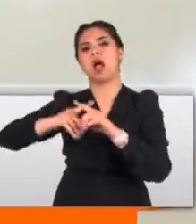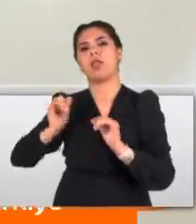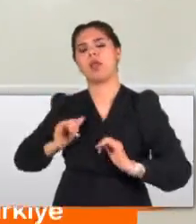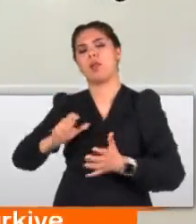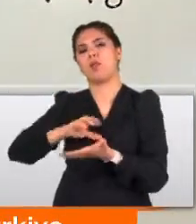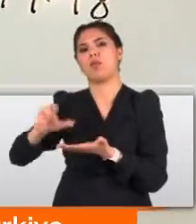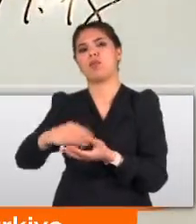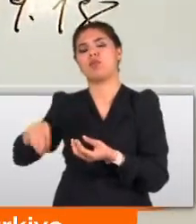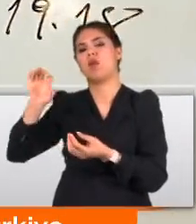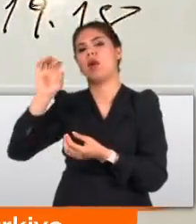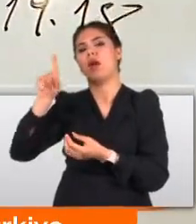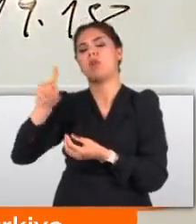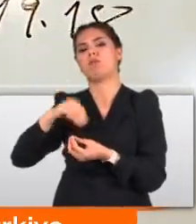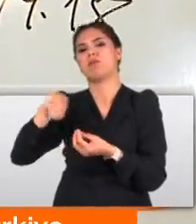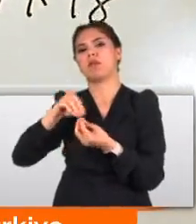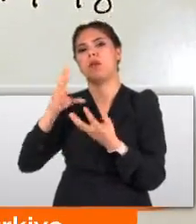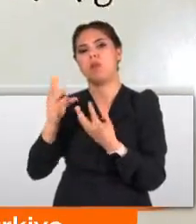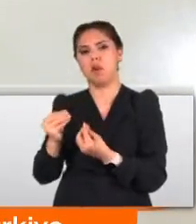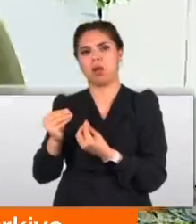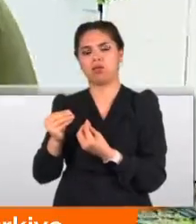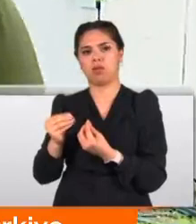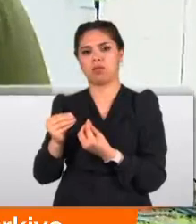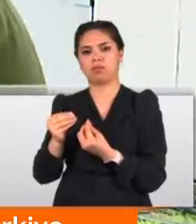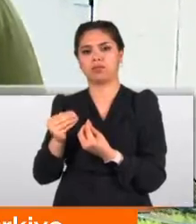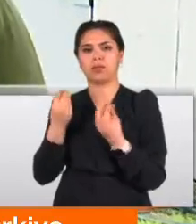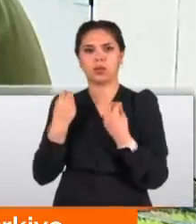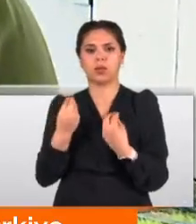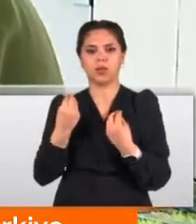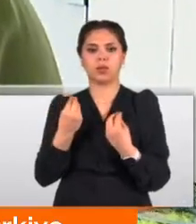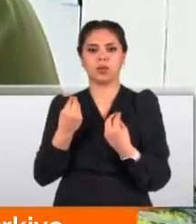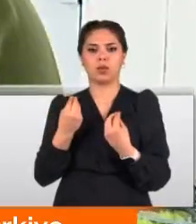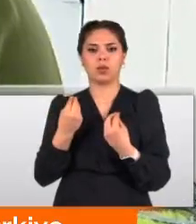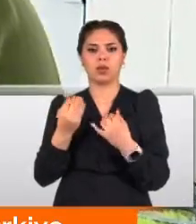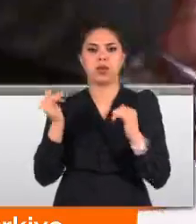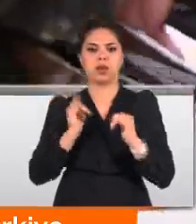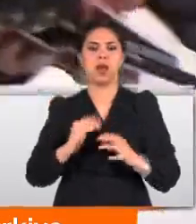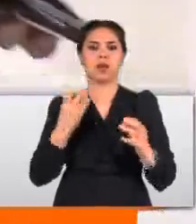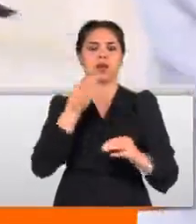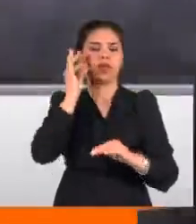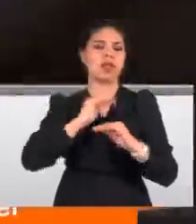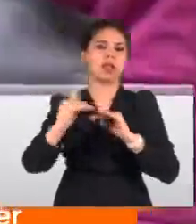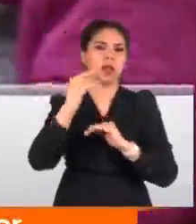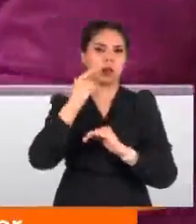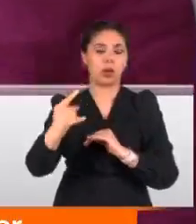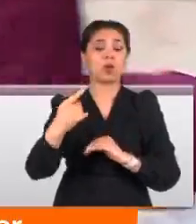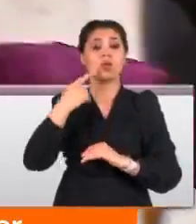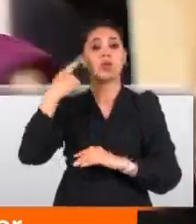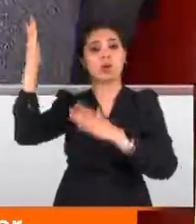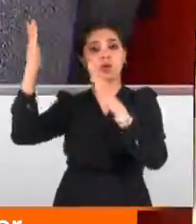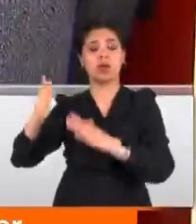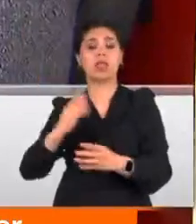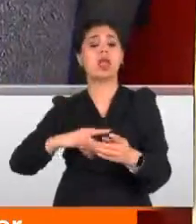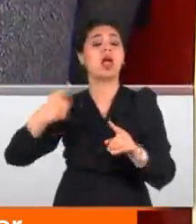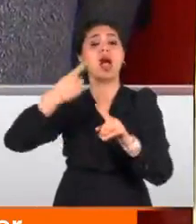söz konusu. Ocak ayında 15 puanlık refah payı gelmişti. Güzel, yani insanlar biraz daha rahatlayacak yani. Cumhurbaşkanının ek zam için